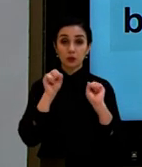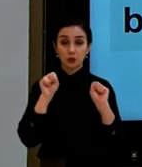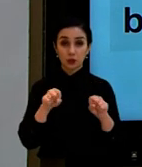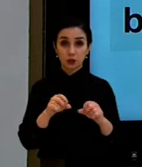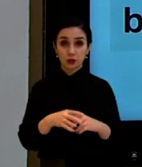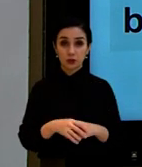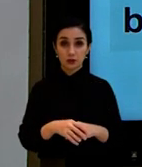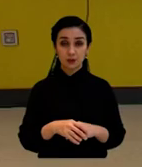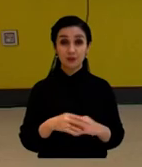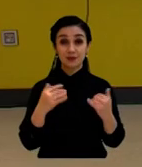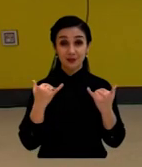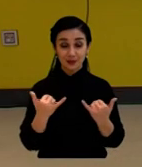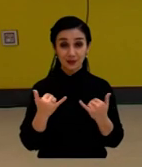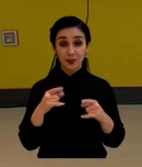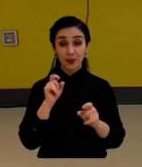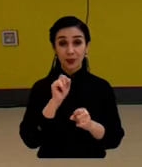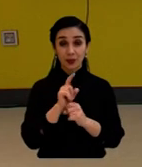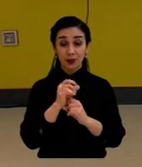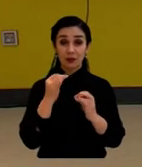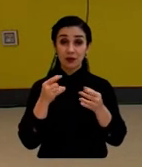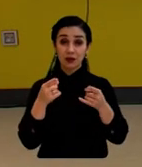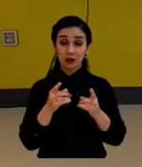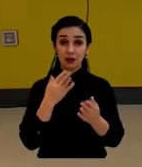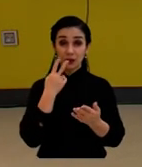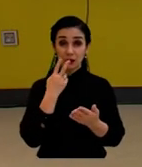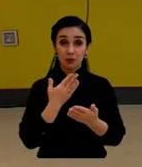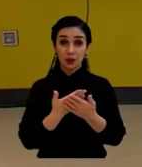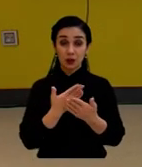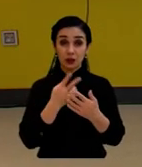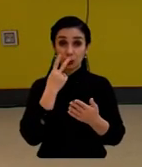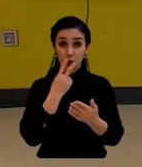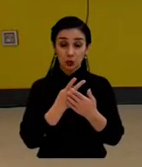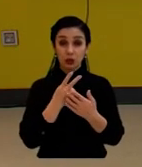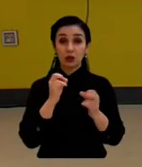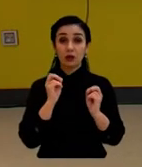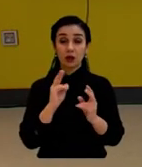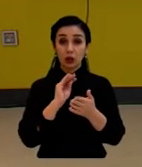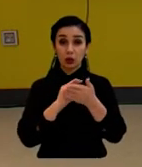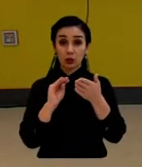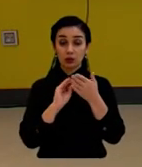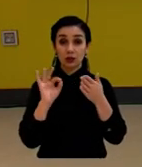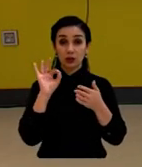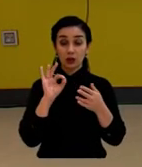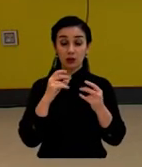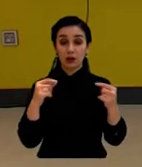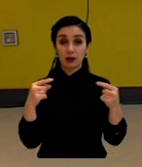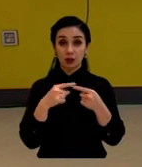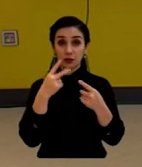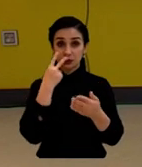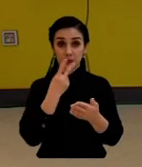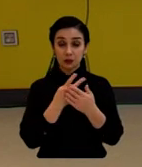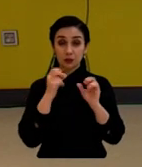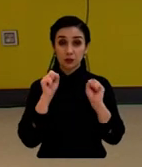ekan. Endi esa buyruqning haqiqiy namunasini ko'rib, uni qanday yozilish haqida aniqroq